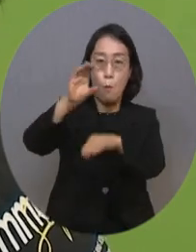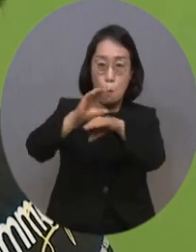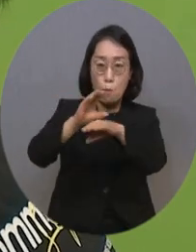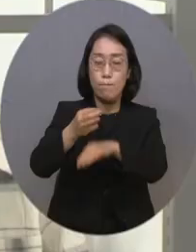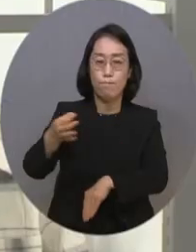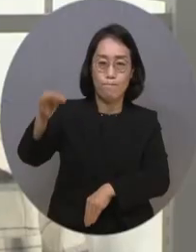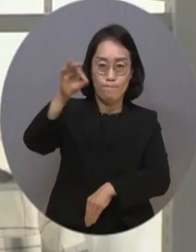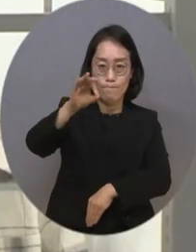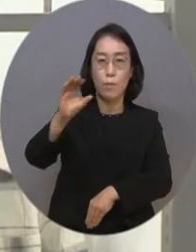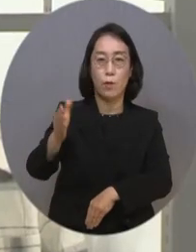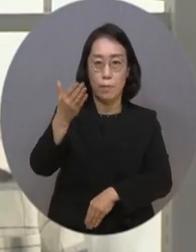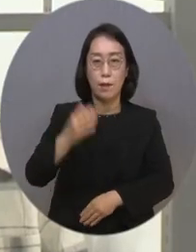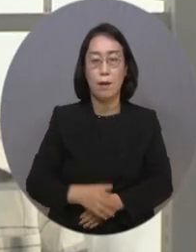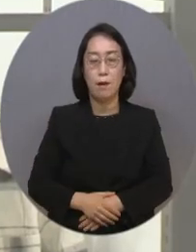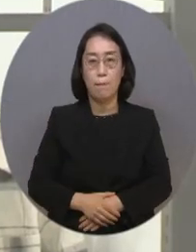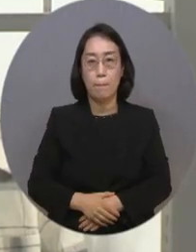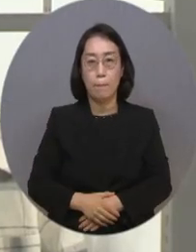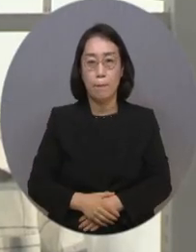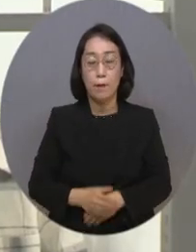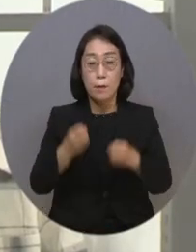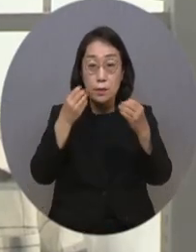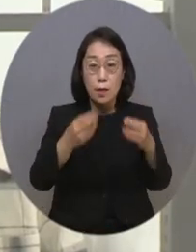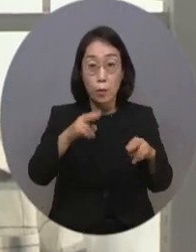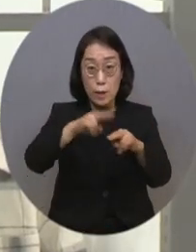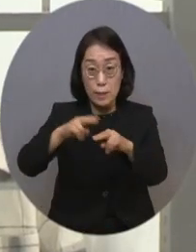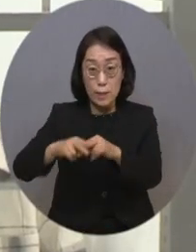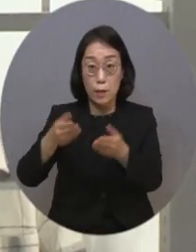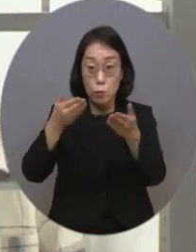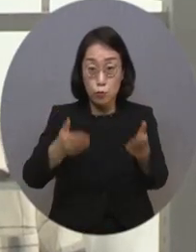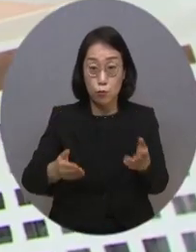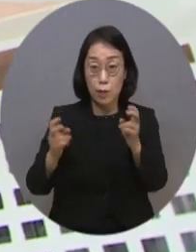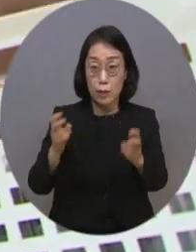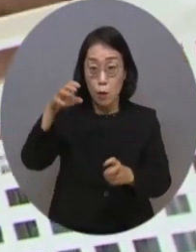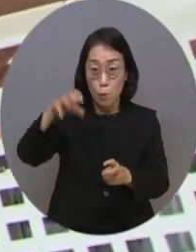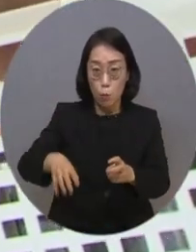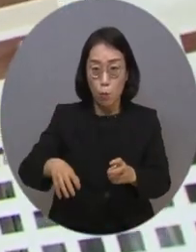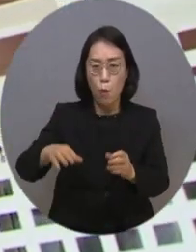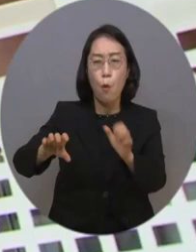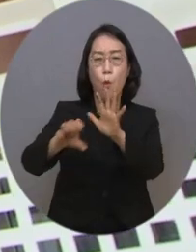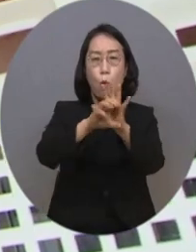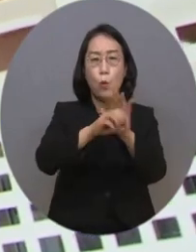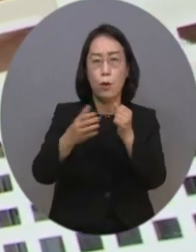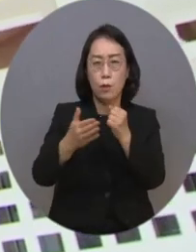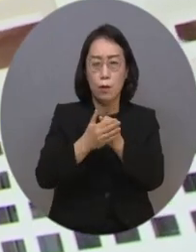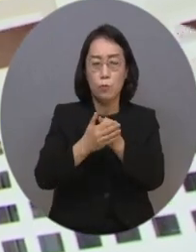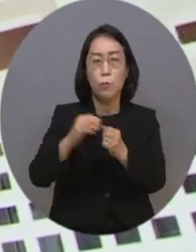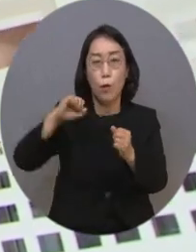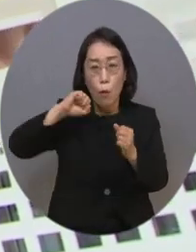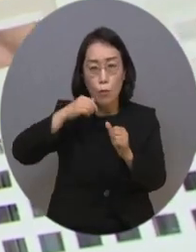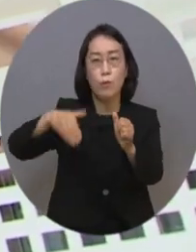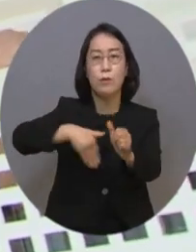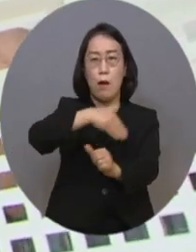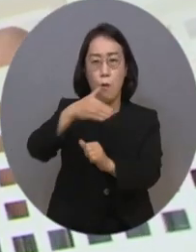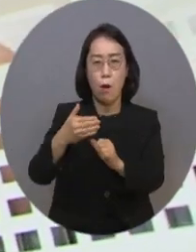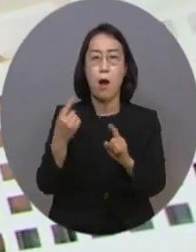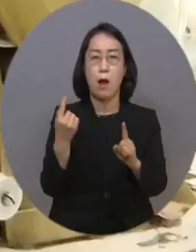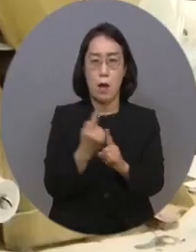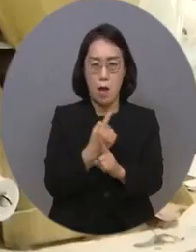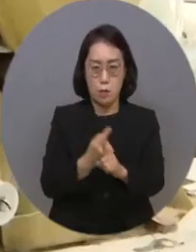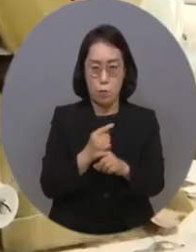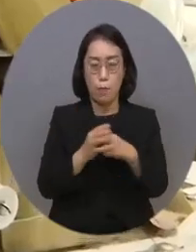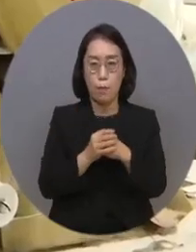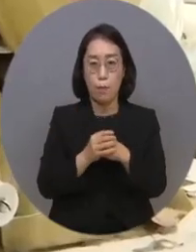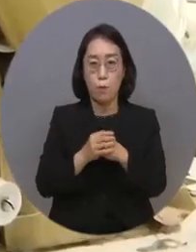밝혔습니다. 장애인 신규 고용 장려금은 코로나19 위기로 어려워진 장애인 고용 여건 개선과 장애인